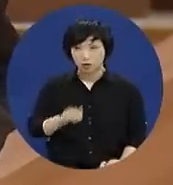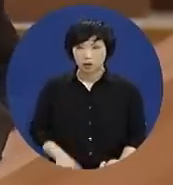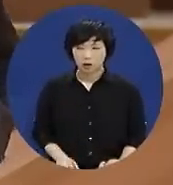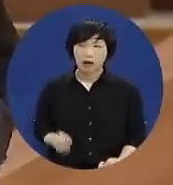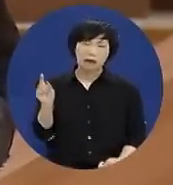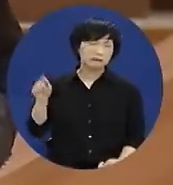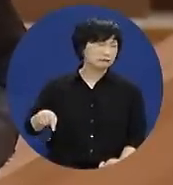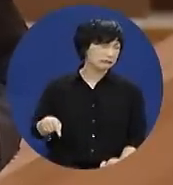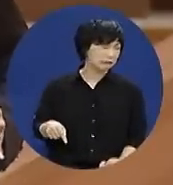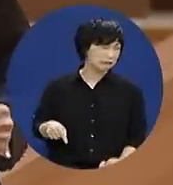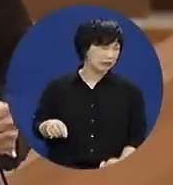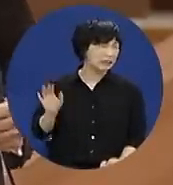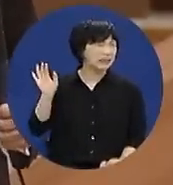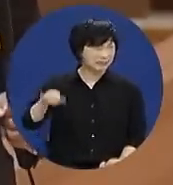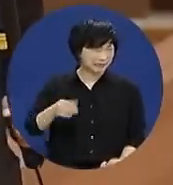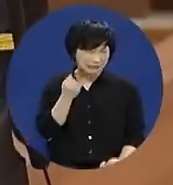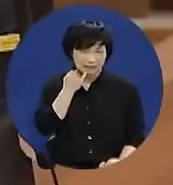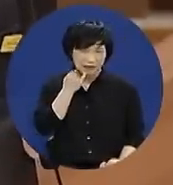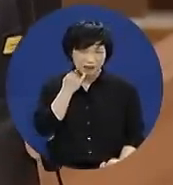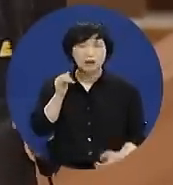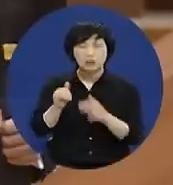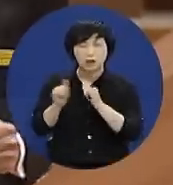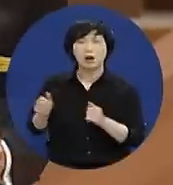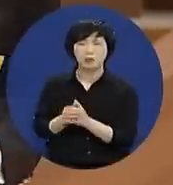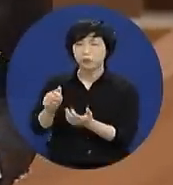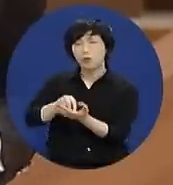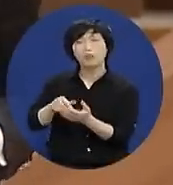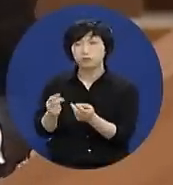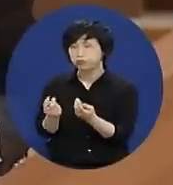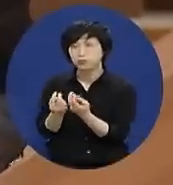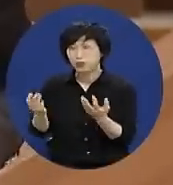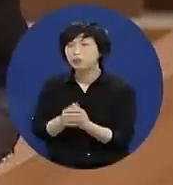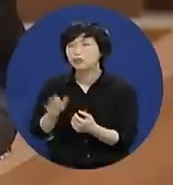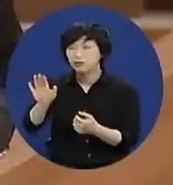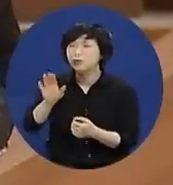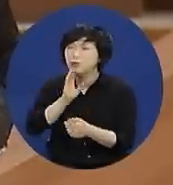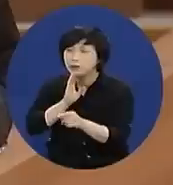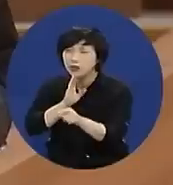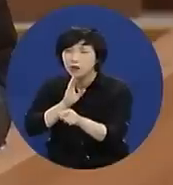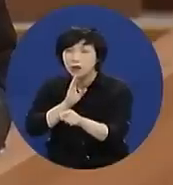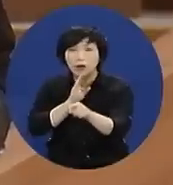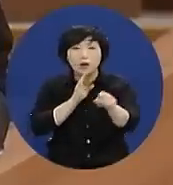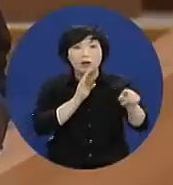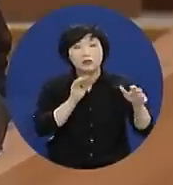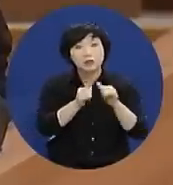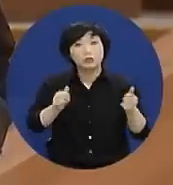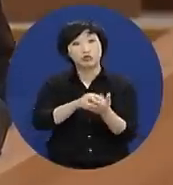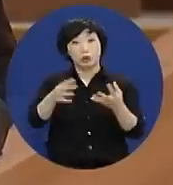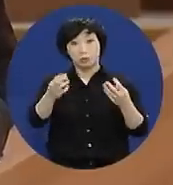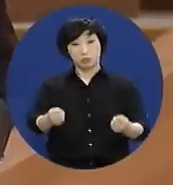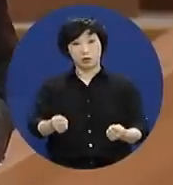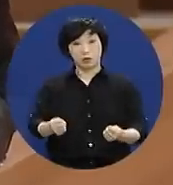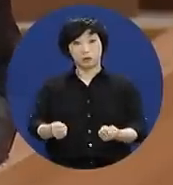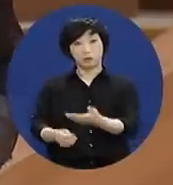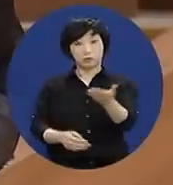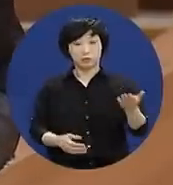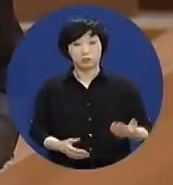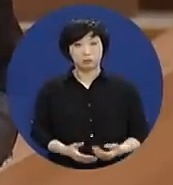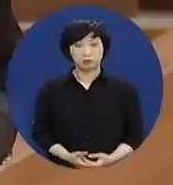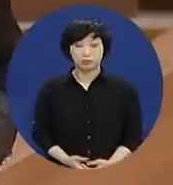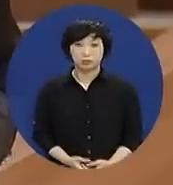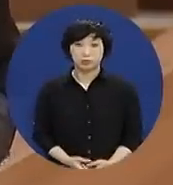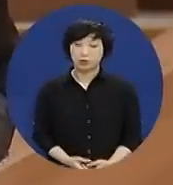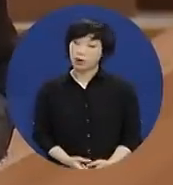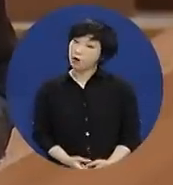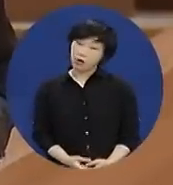ませんまそんなことでそんなに責めますか人にはそんなこともありるじゃないですかと恐れもなく言っている